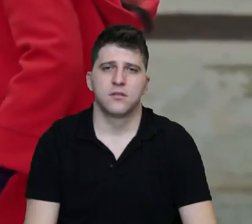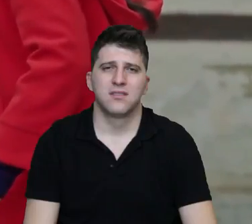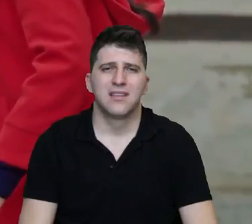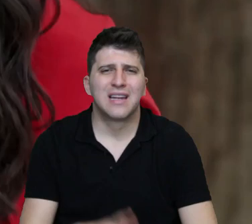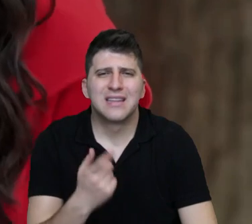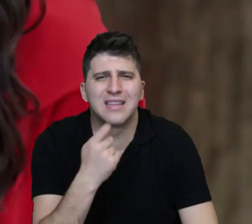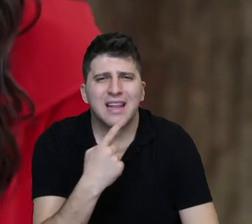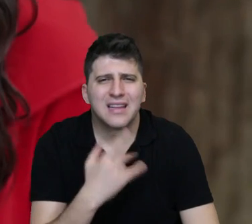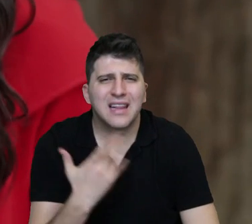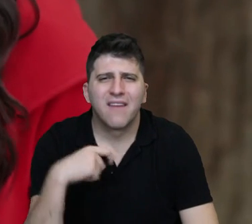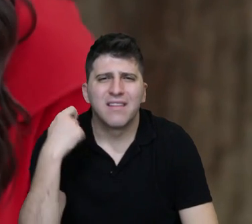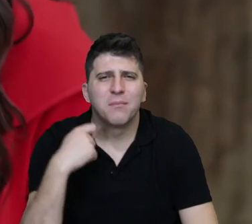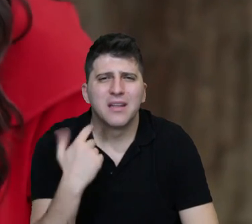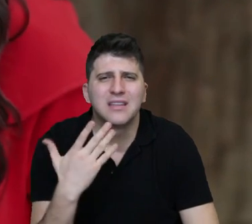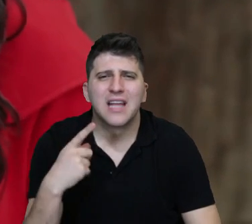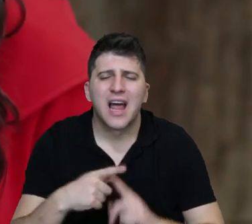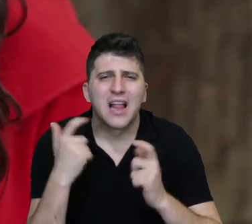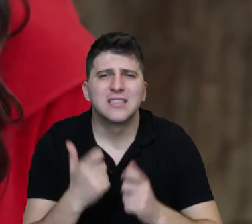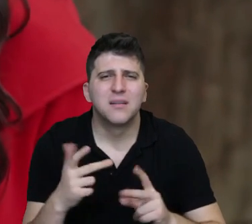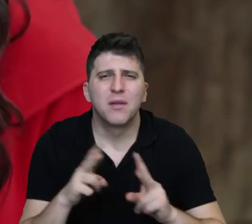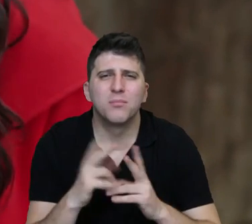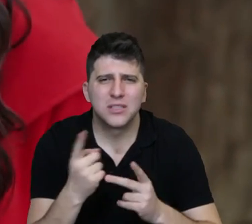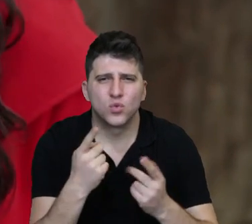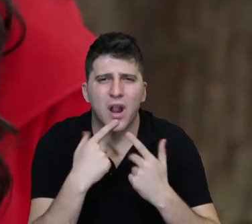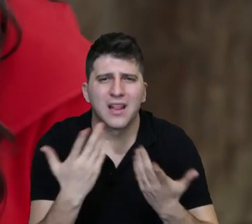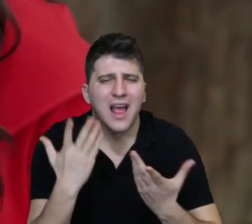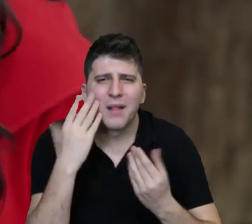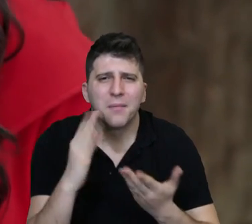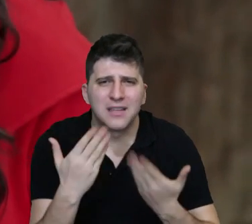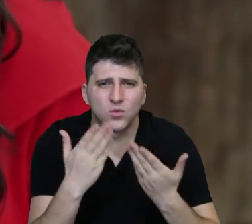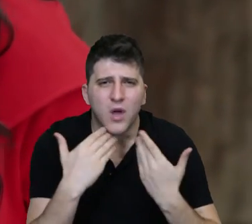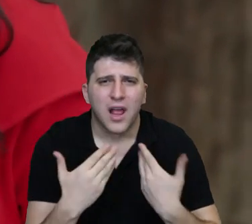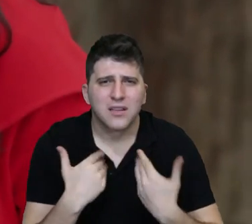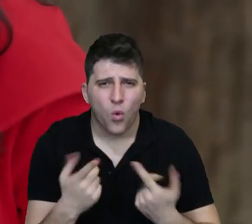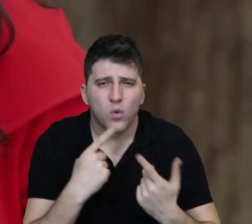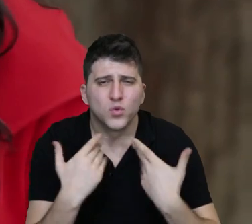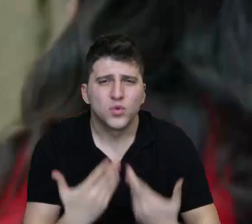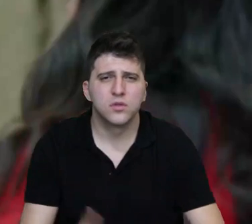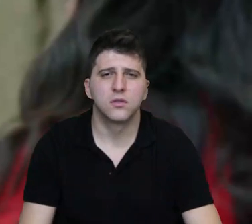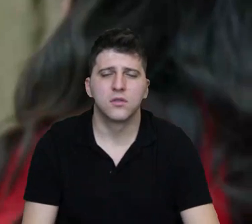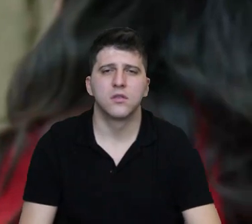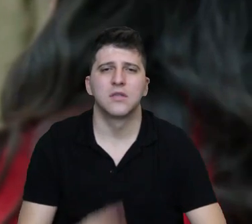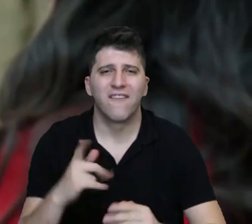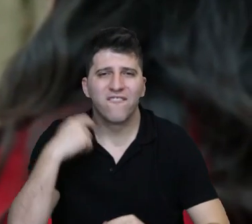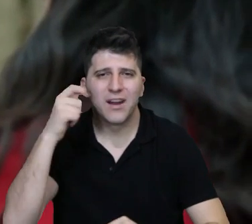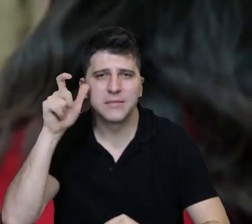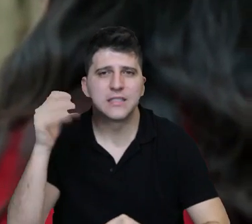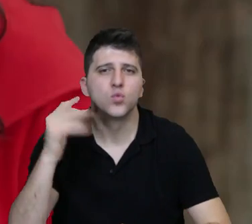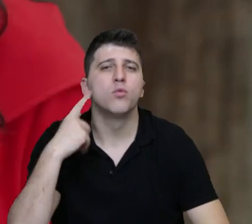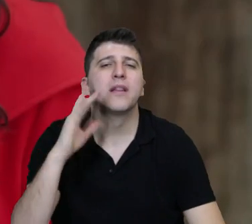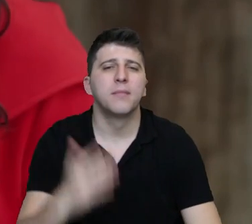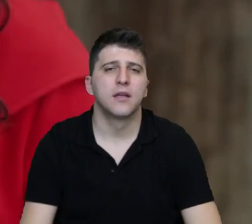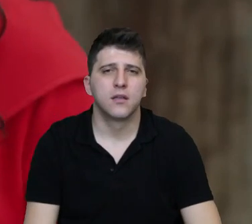Ne dedin? Ne filmcisi ne taraklısı mektupçu. Hadi bir şey söylesene. Ne duruyorsun, ne bakıyorsun? Konuşsana. Ya filmciler geldi, duymadın